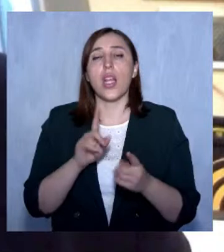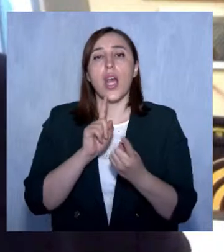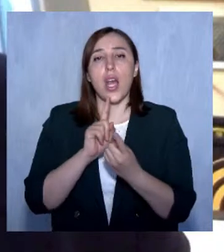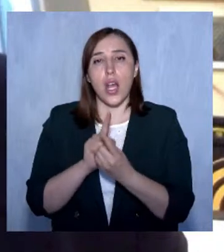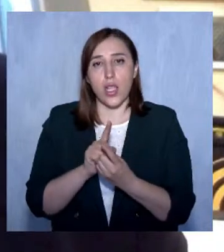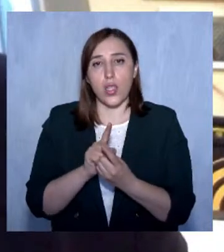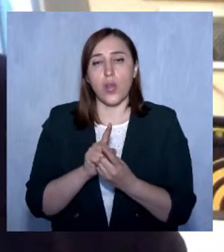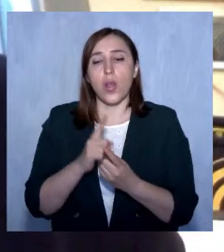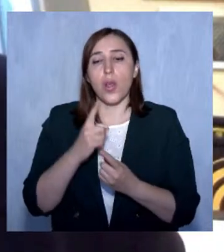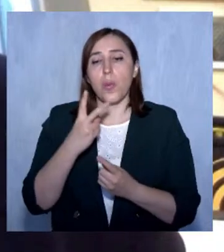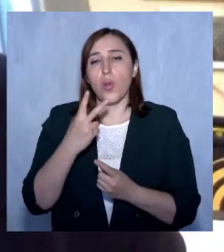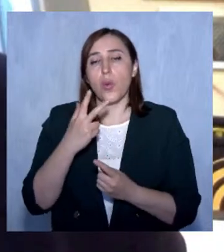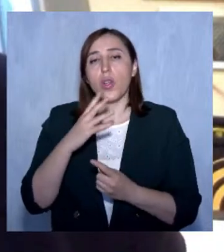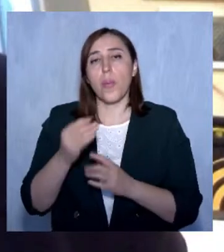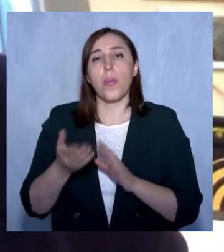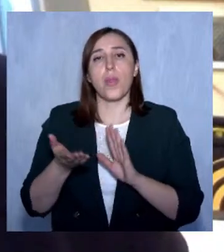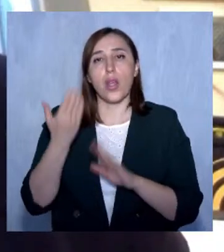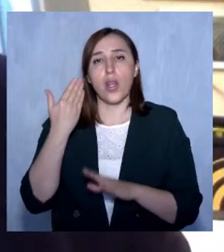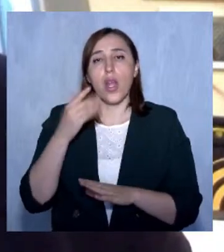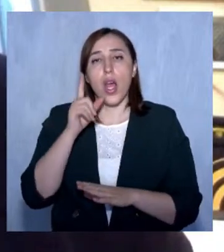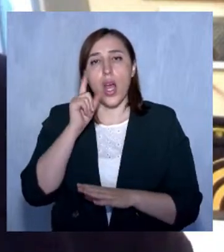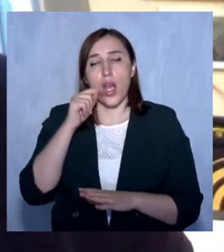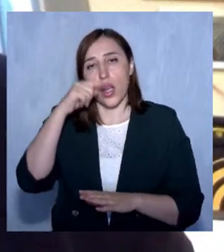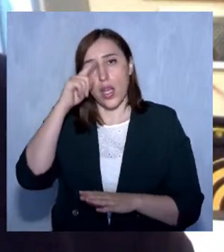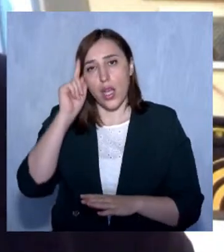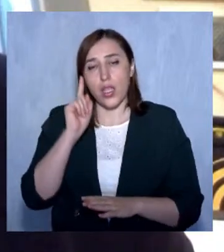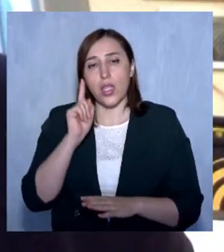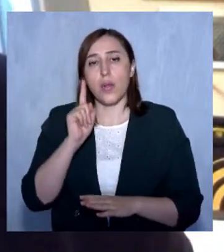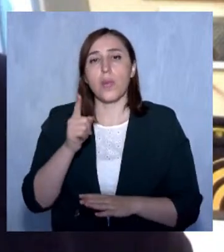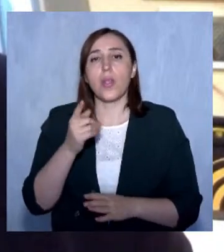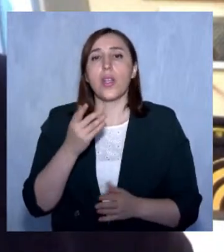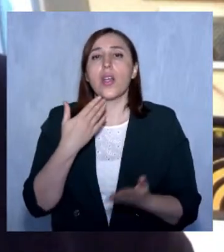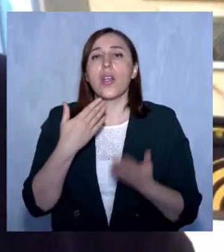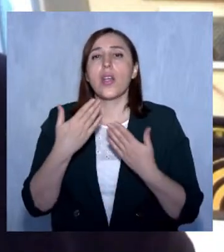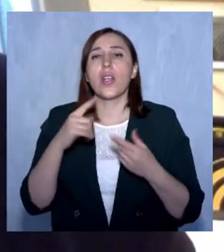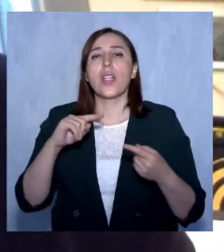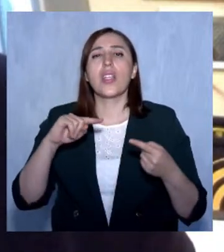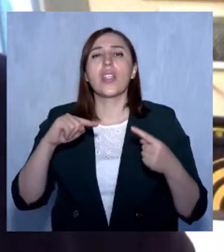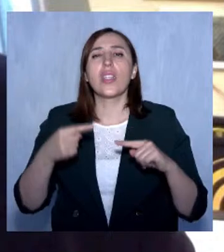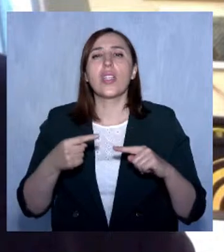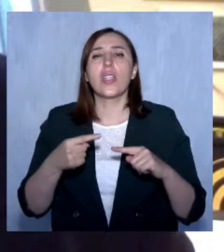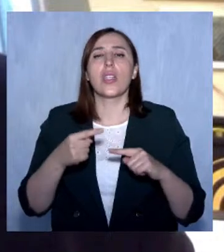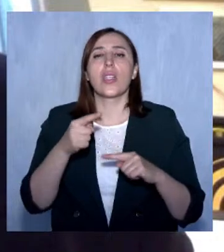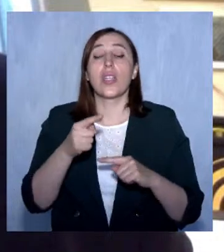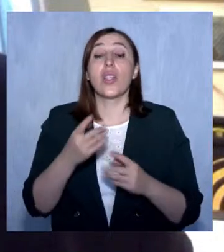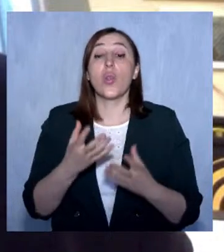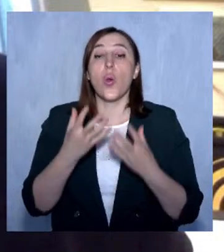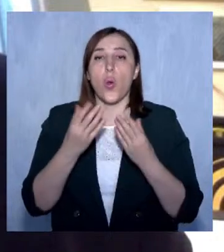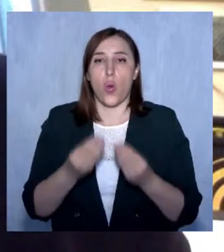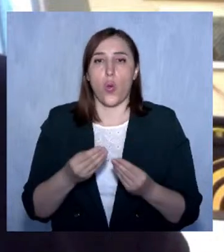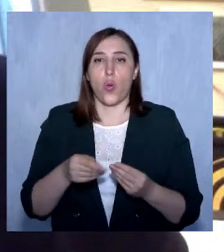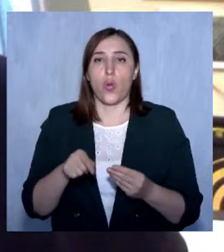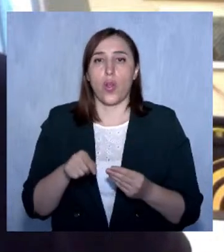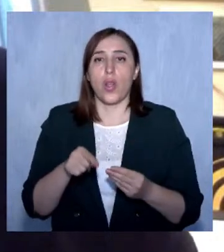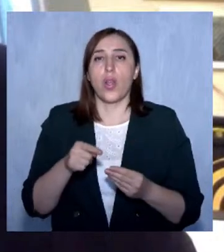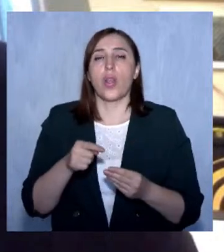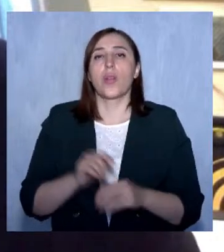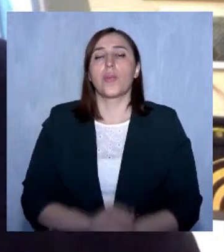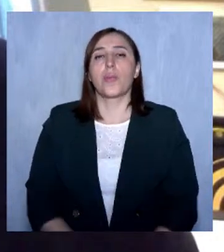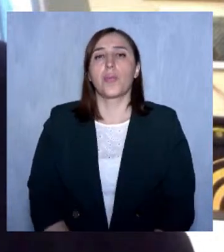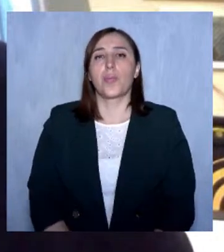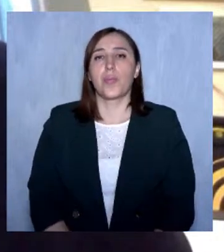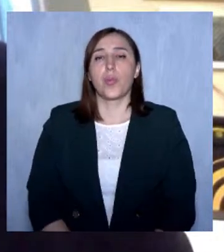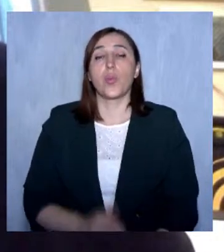մի քանի շապատ առաջ։ Դահենց Հայաստանի և ադրբեջանի միջեք ողպերկական բրնությունների վեր սկսման օրներ կամ դրանից խիչ